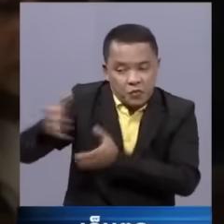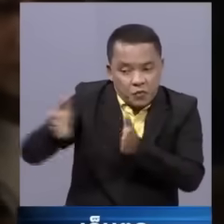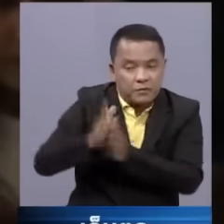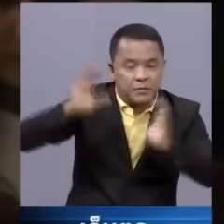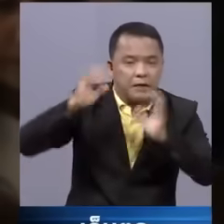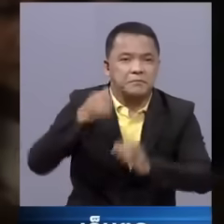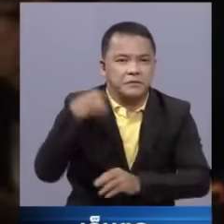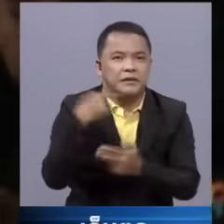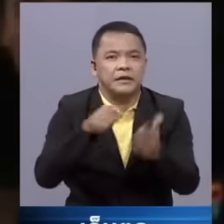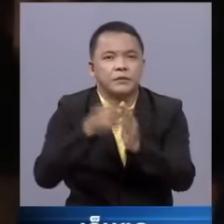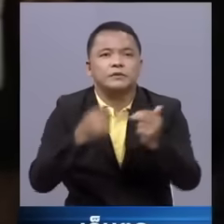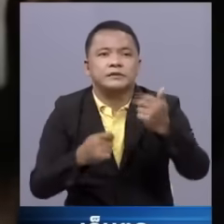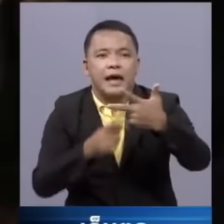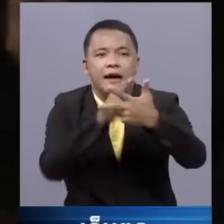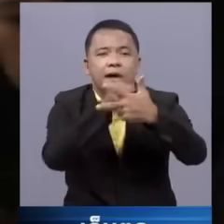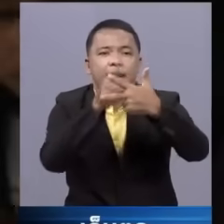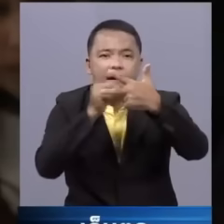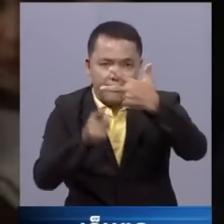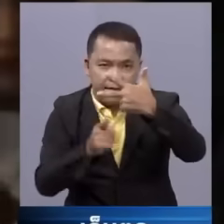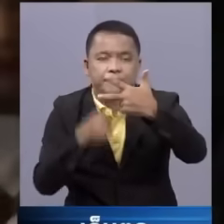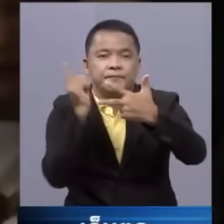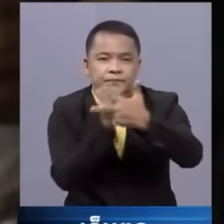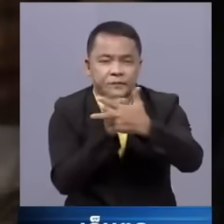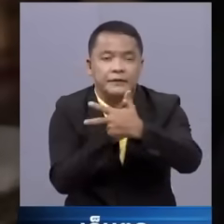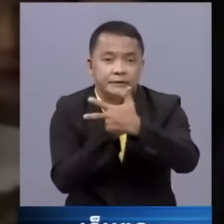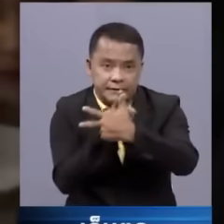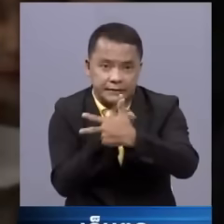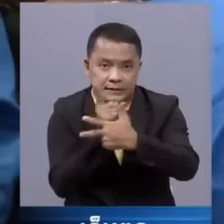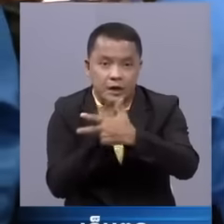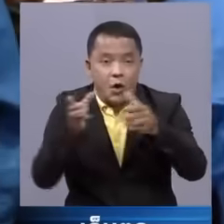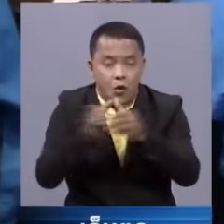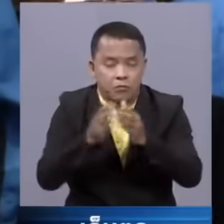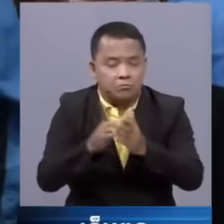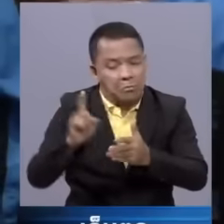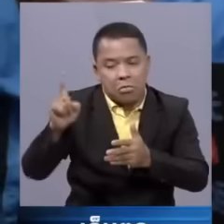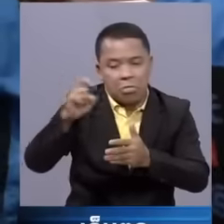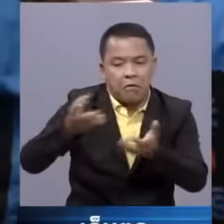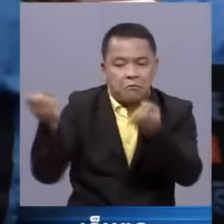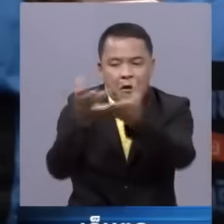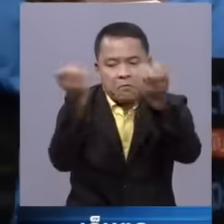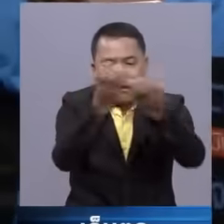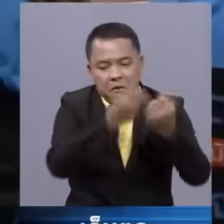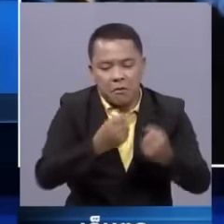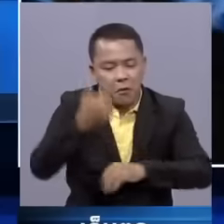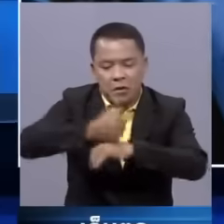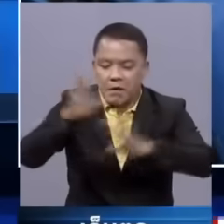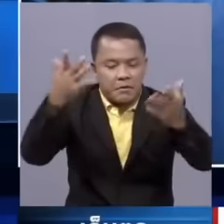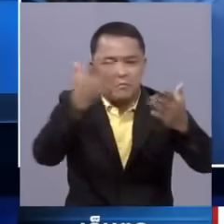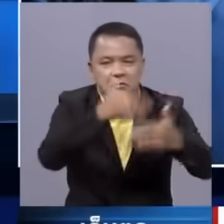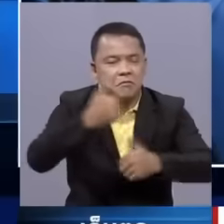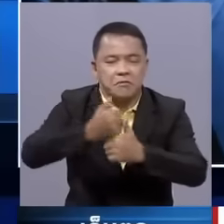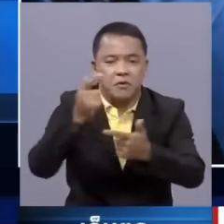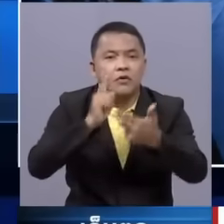รัฐบาลเนี่ยมันก็มี 3เหตุผลอย่างที่คุณนัดได้เล่าไปก่อนก็คือ 1คือเป็นพรรคอกแตกเอกภาพไม่มีหัวหน้าพรรคยังไม่ได้